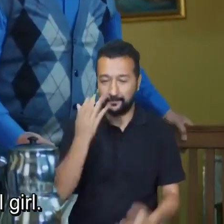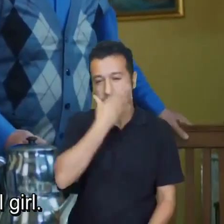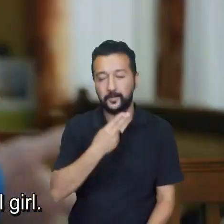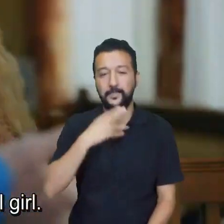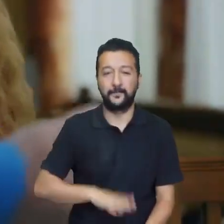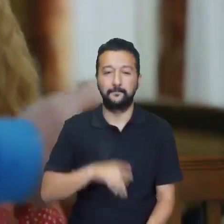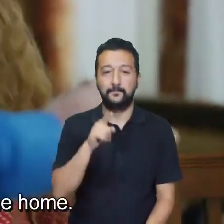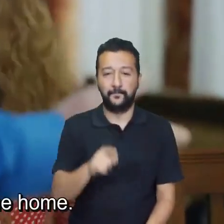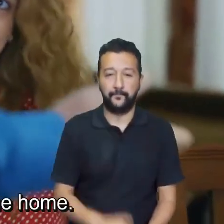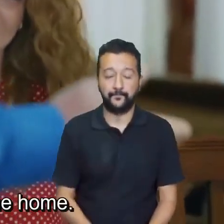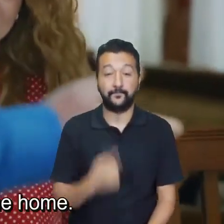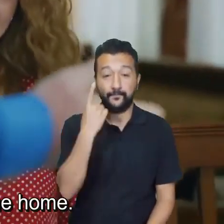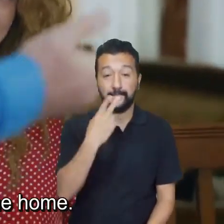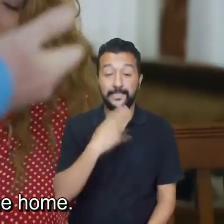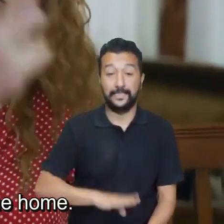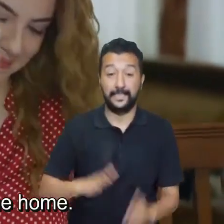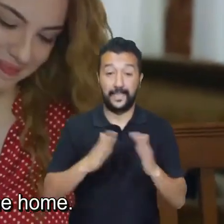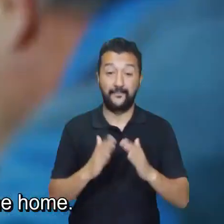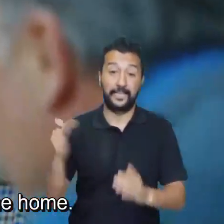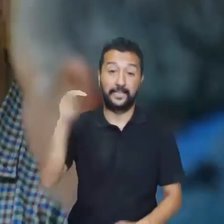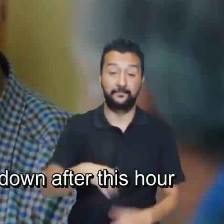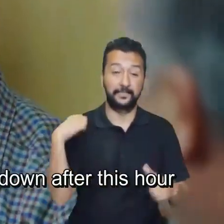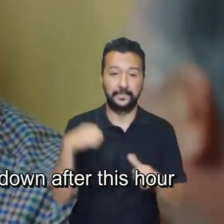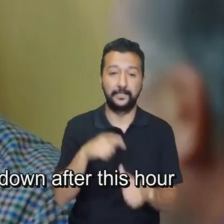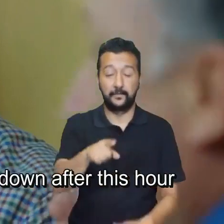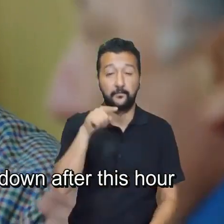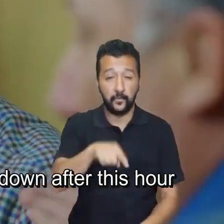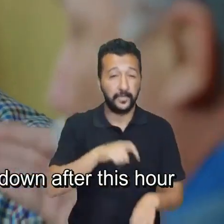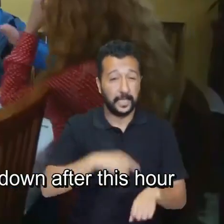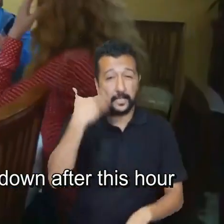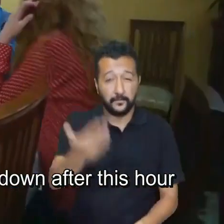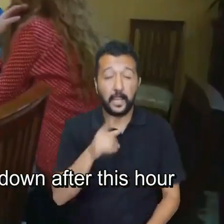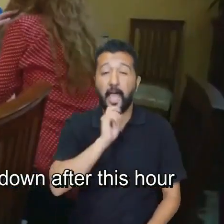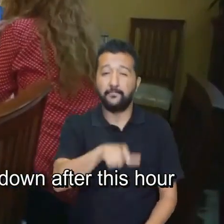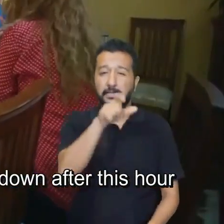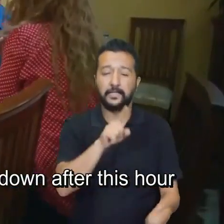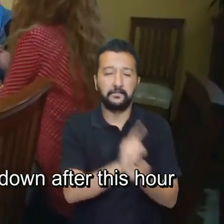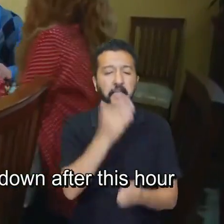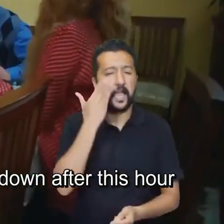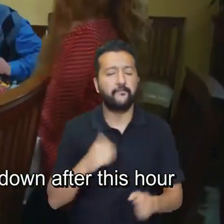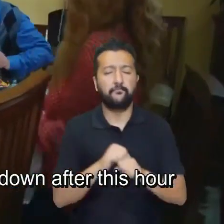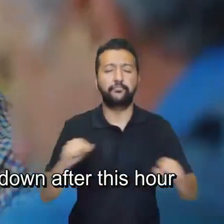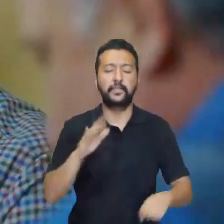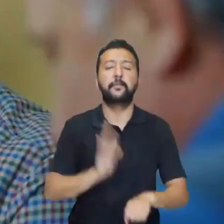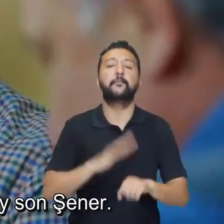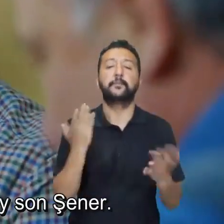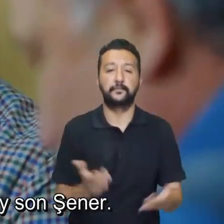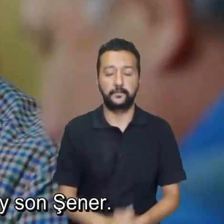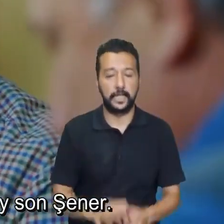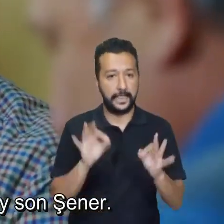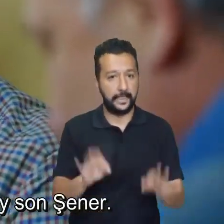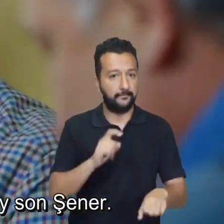güzel kızım. Biricik kızım evine gelmiş. Vallahi bu saatten sonra amcam bile keyfimi kaçıramaz artık.